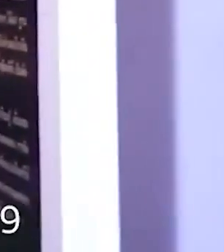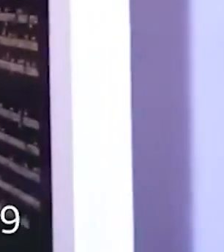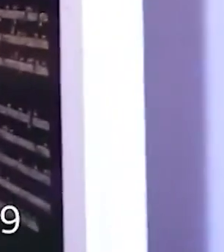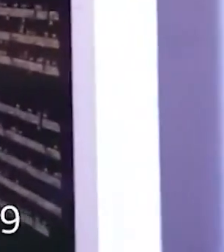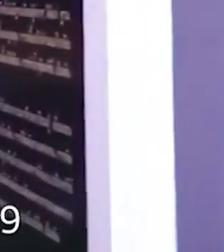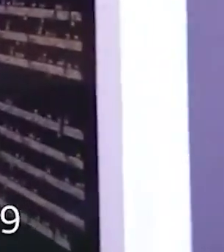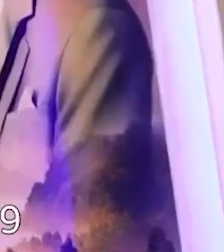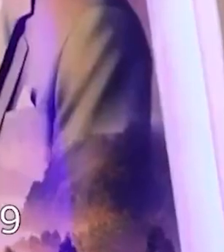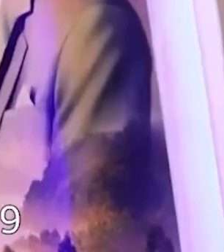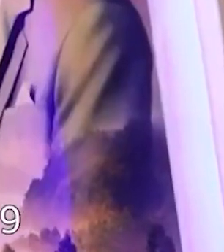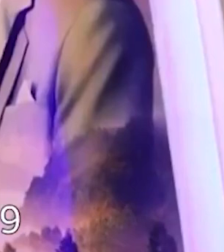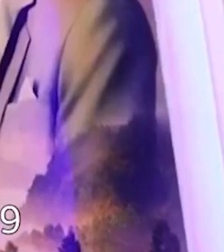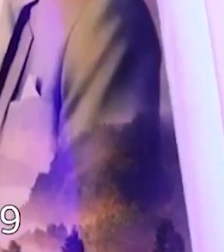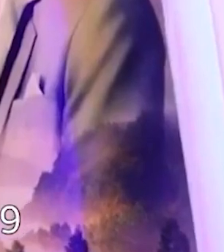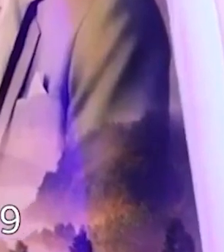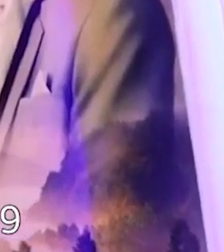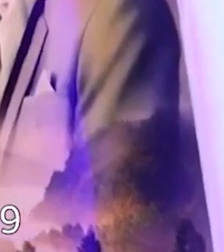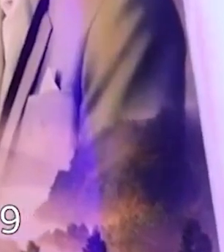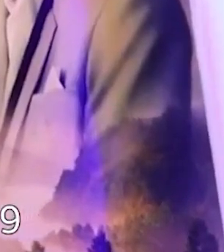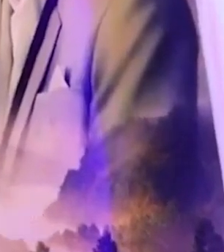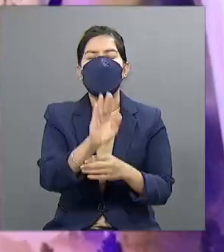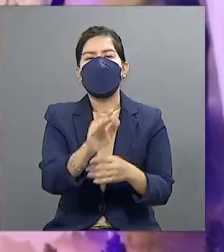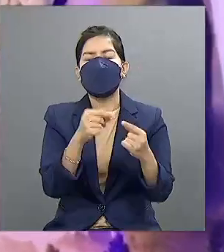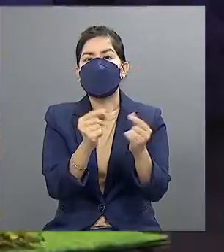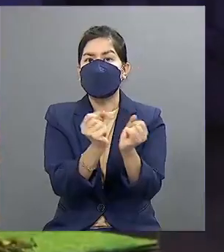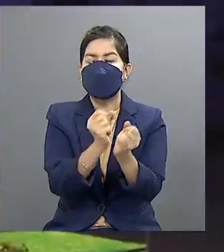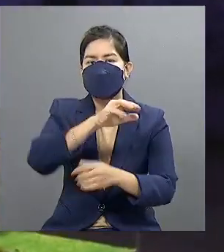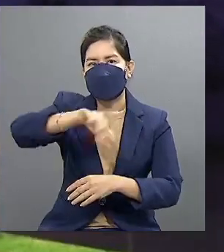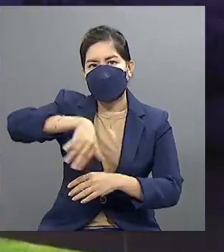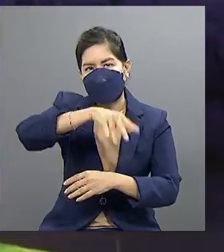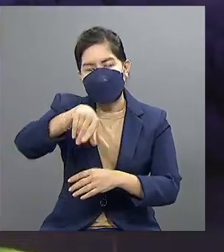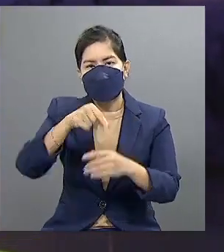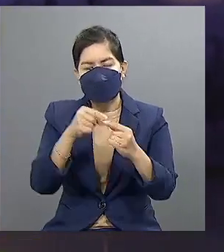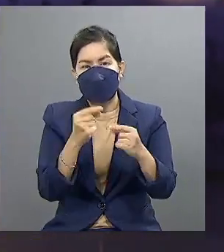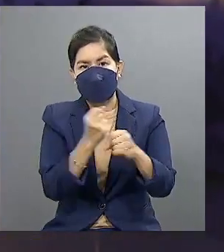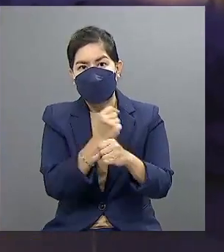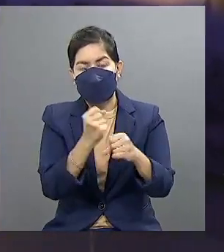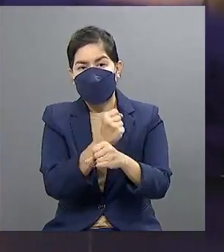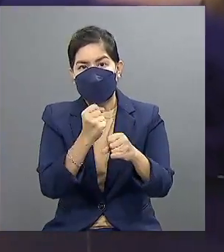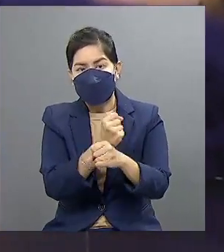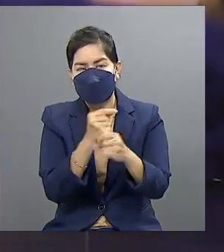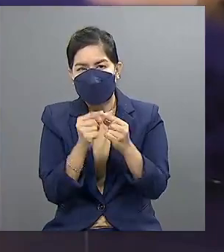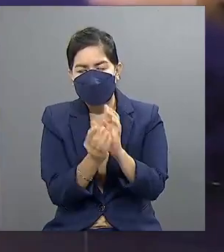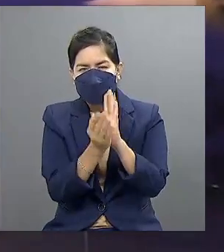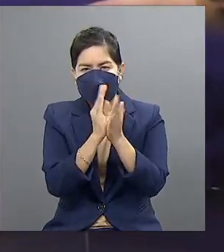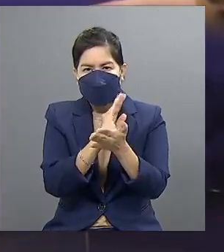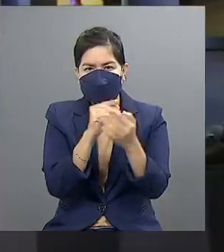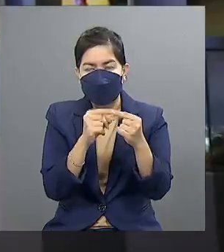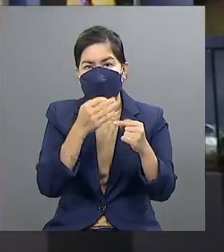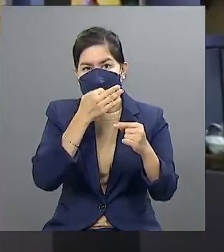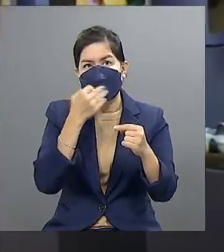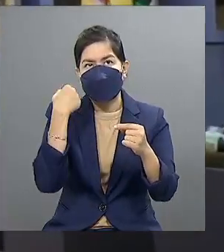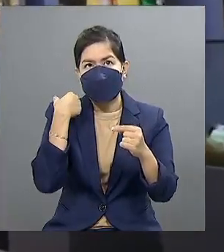ชีพโดยนำแนวทางปรัชญาเศรษฐกิจพอเพียงของรัชกาลที่9มาปรับใช้มาประยุกต์ใช้ซึ่งเราทำมาทั้งหมด13รุ่นจนกระ